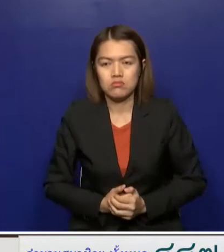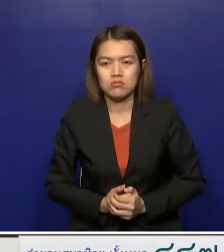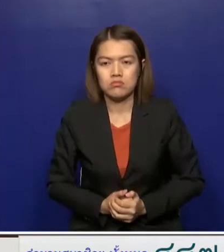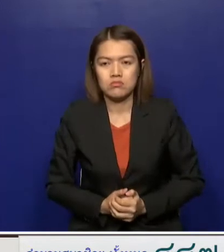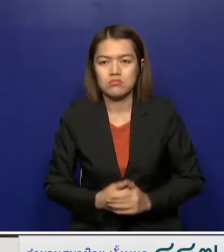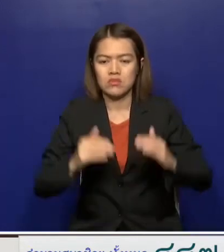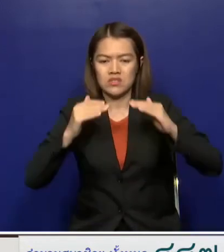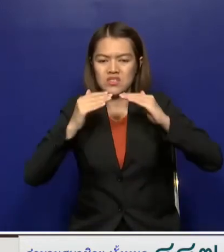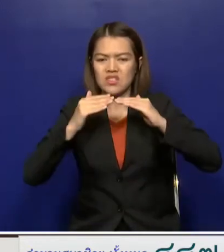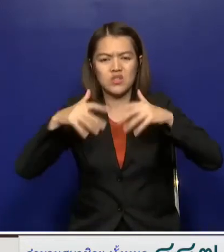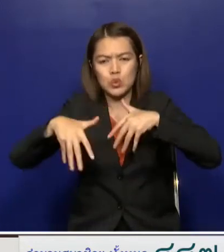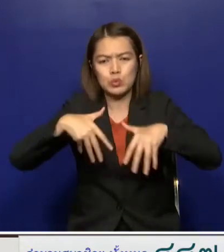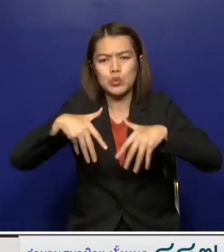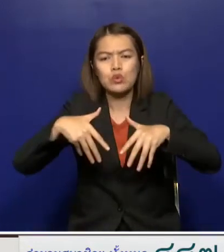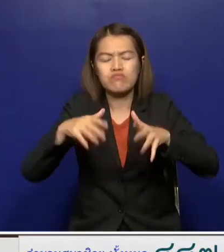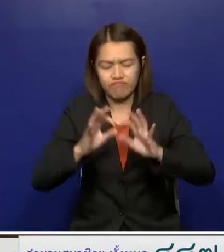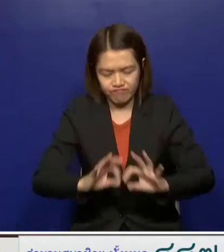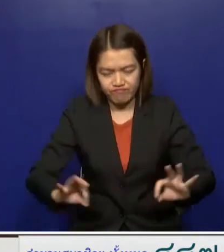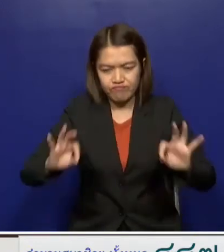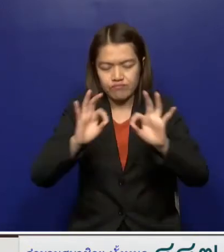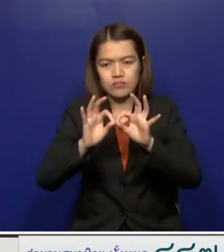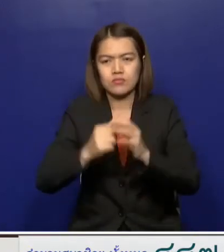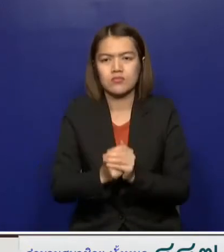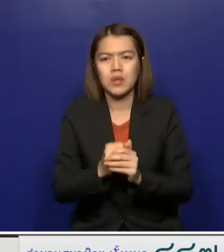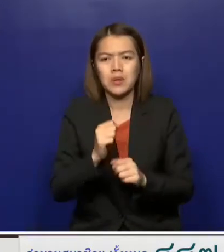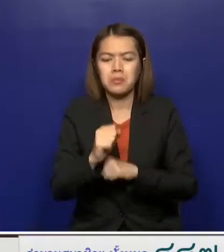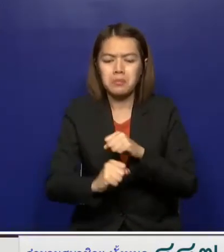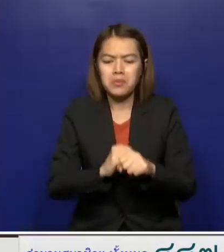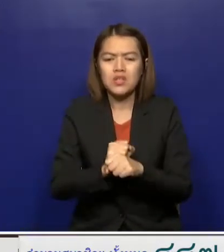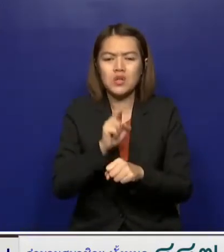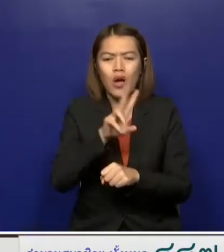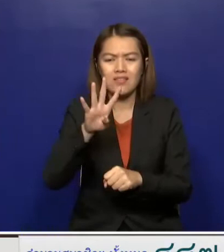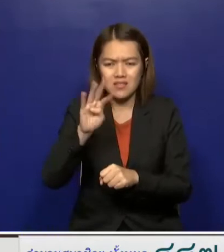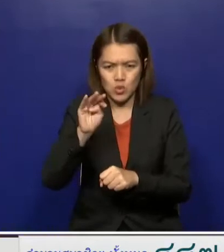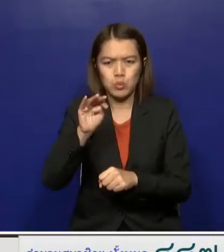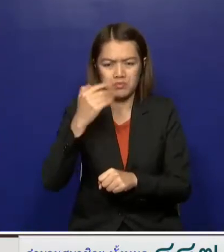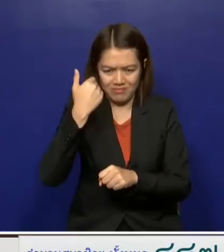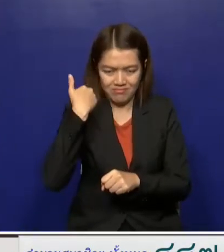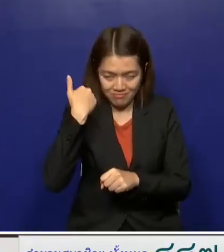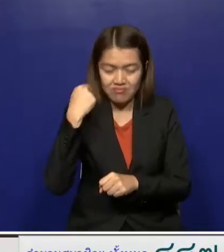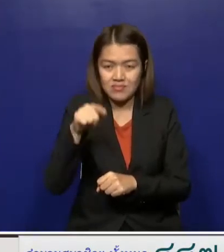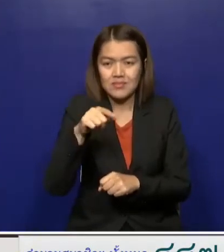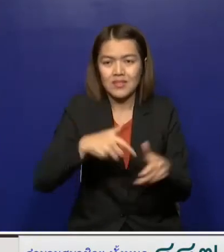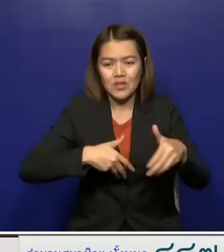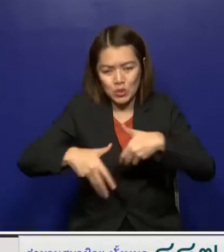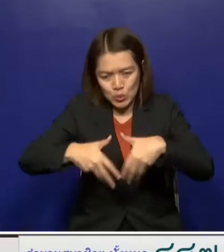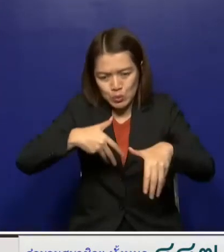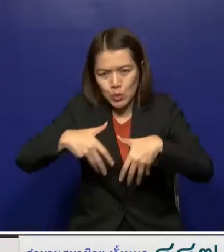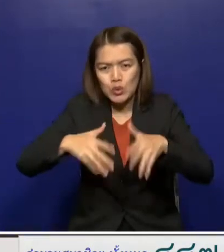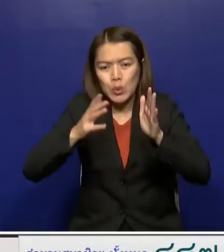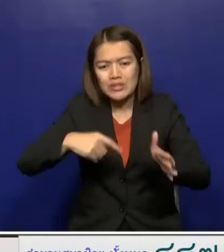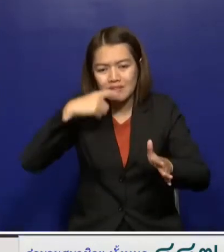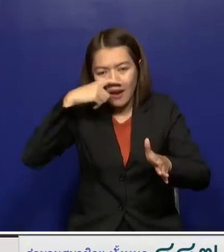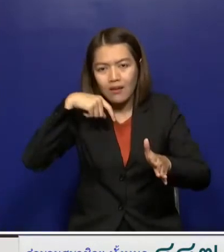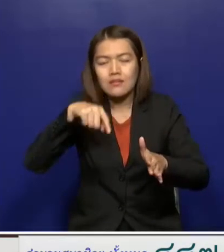สิทธิจมชนสำคัญมาก มีใปี 40 มาตา 40ชุมชนท้องถินดังเดิมมี